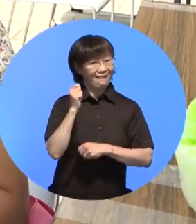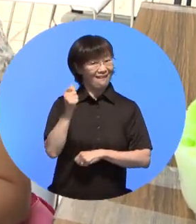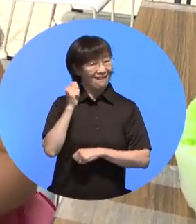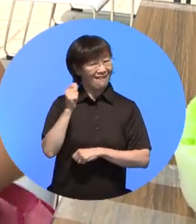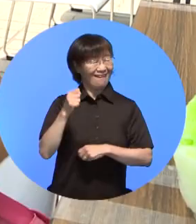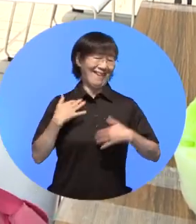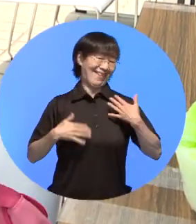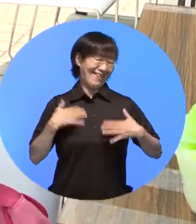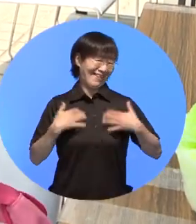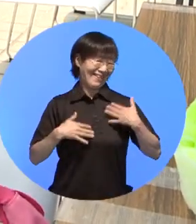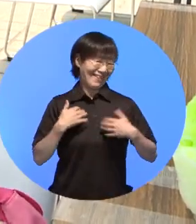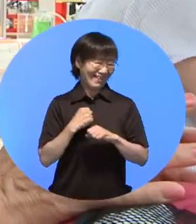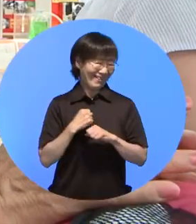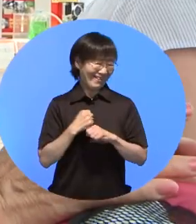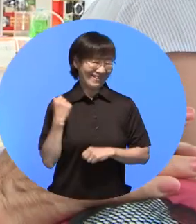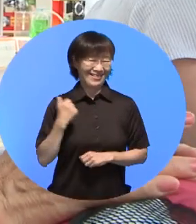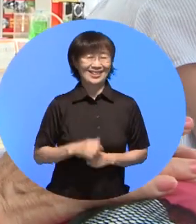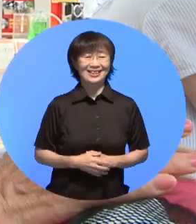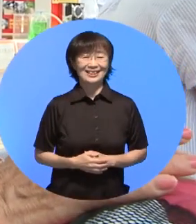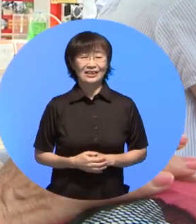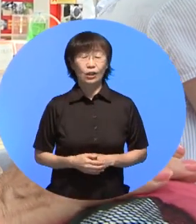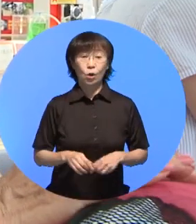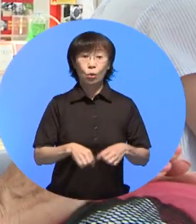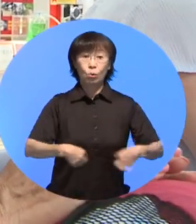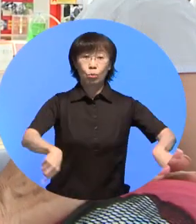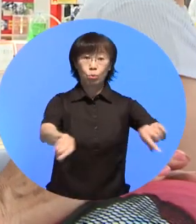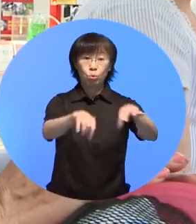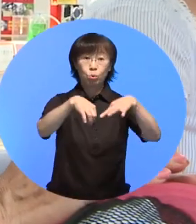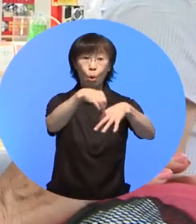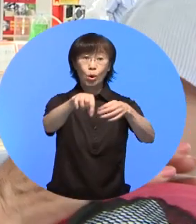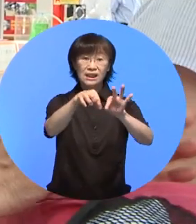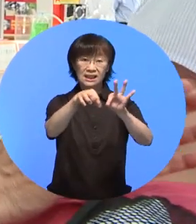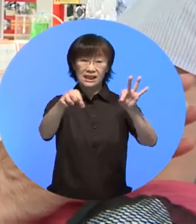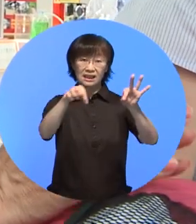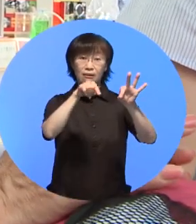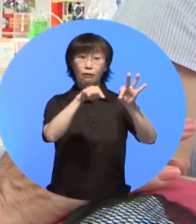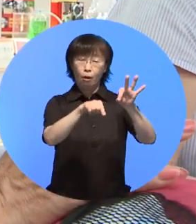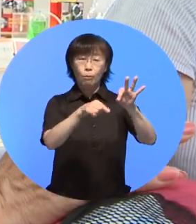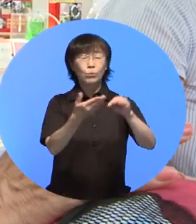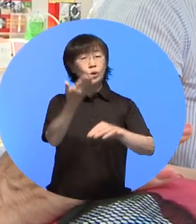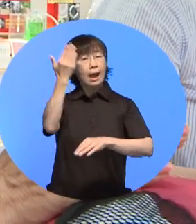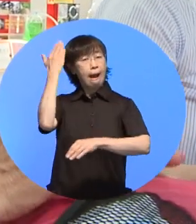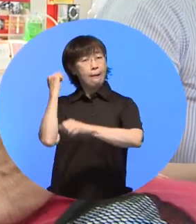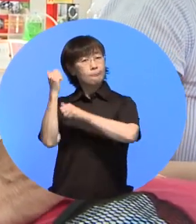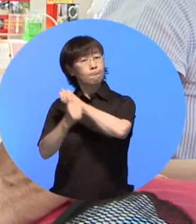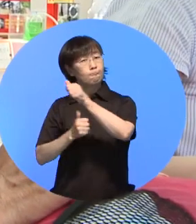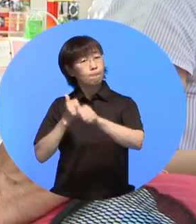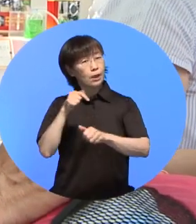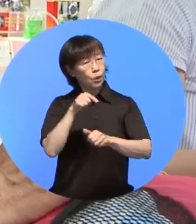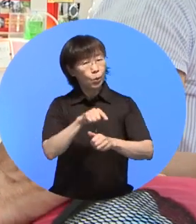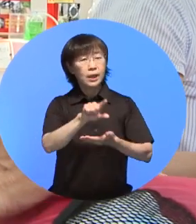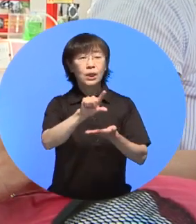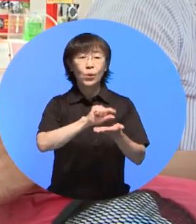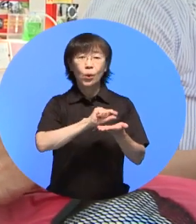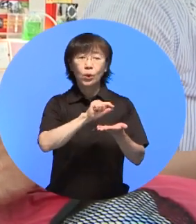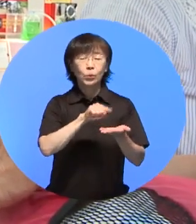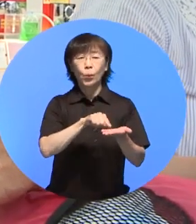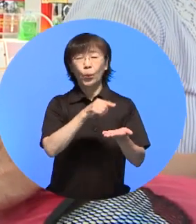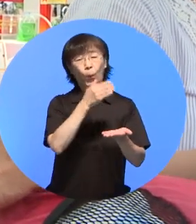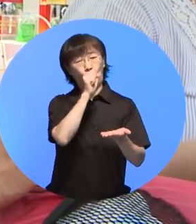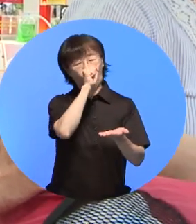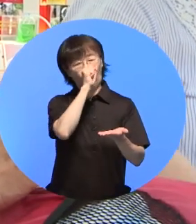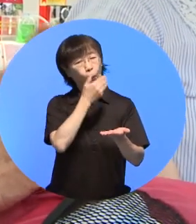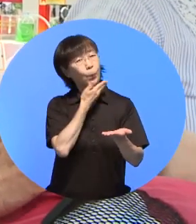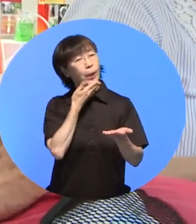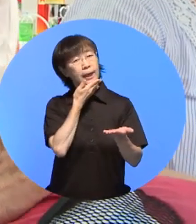て楽しかったですを利用して本当日本クライのを利用してあこれはすごく